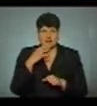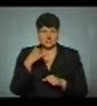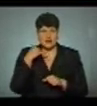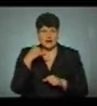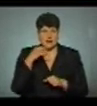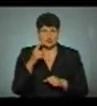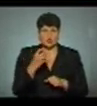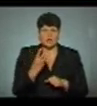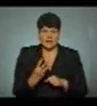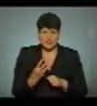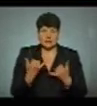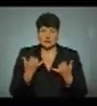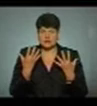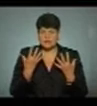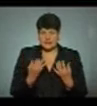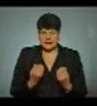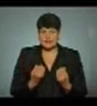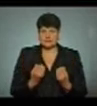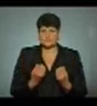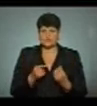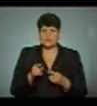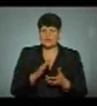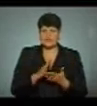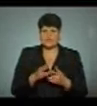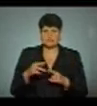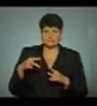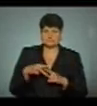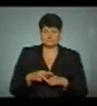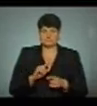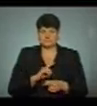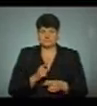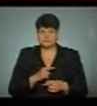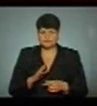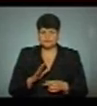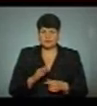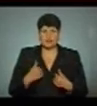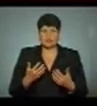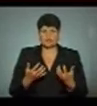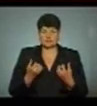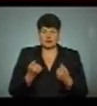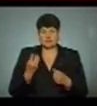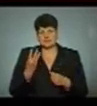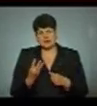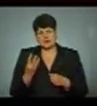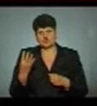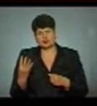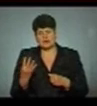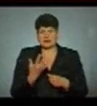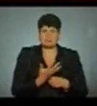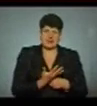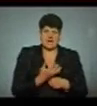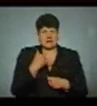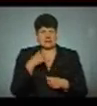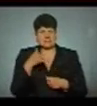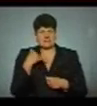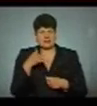і на сьогоднішній день вона не є така перенагружена, так? Ми отримуємо 3-4-5 таких